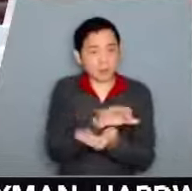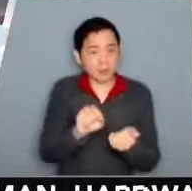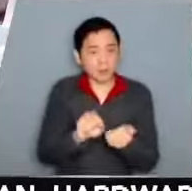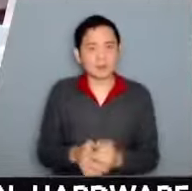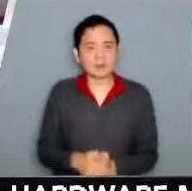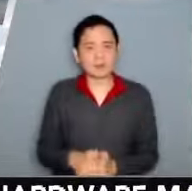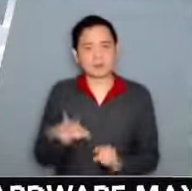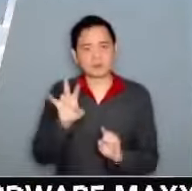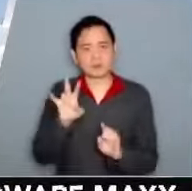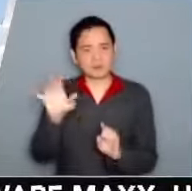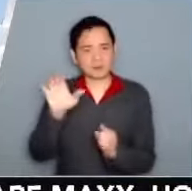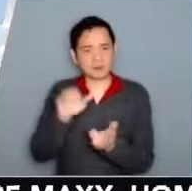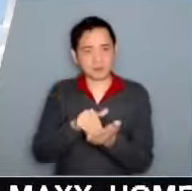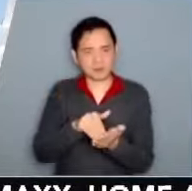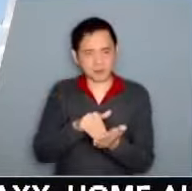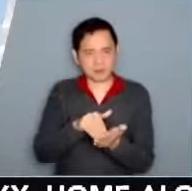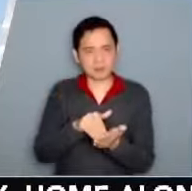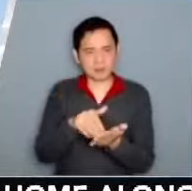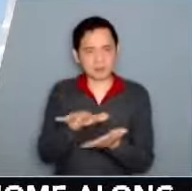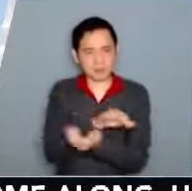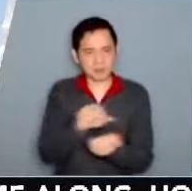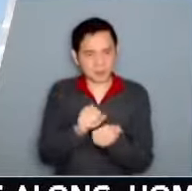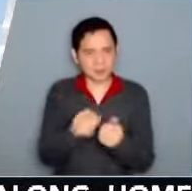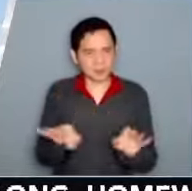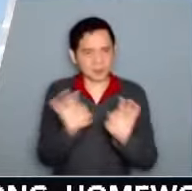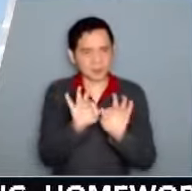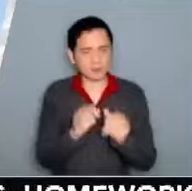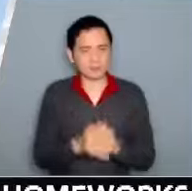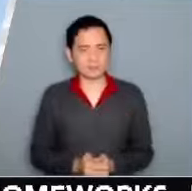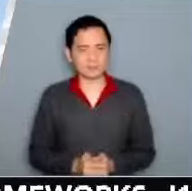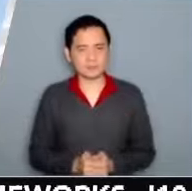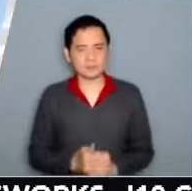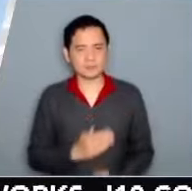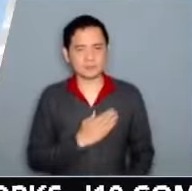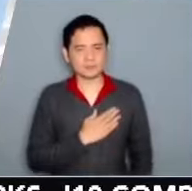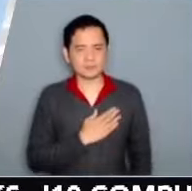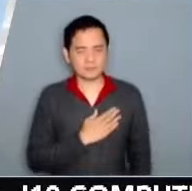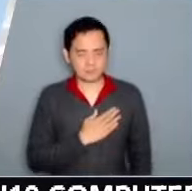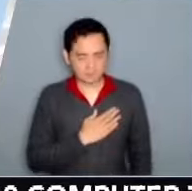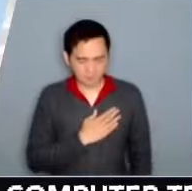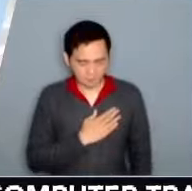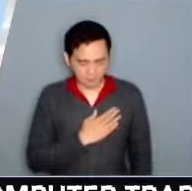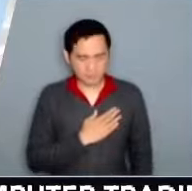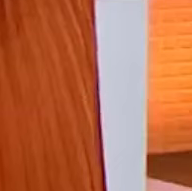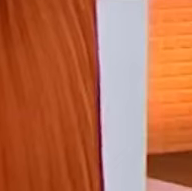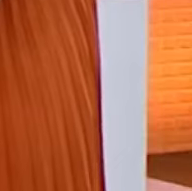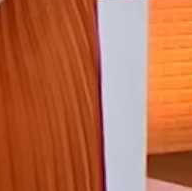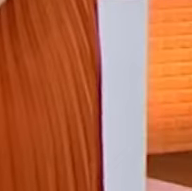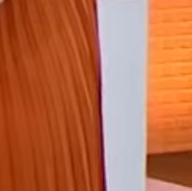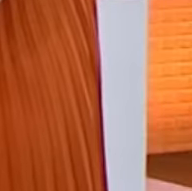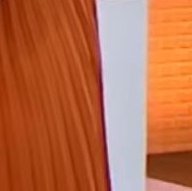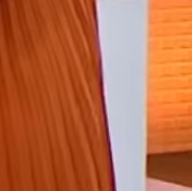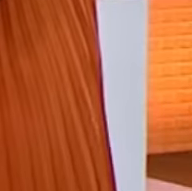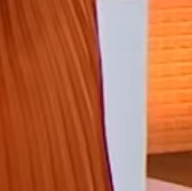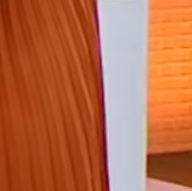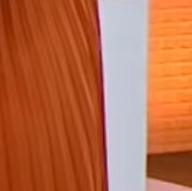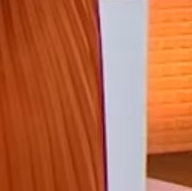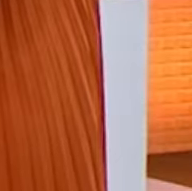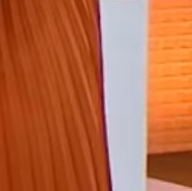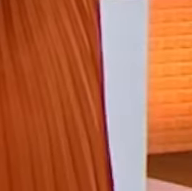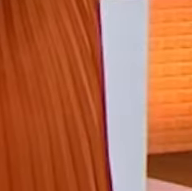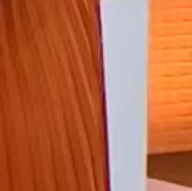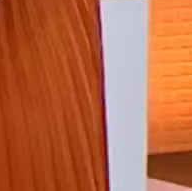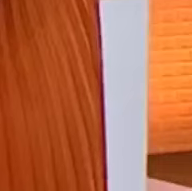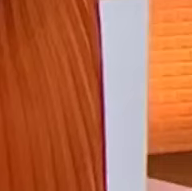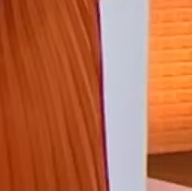ari-arian. Ito ang unang balita, Dano Tingkungko para sa GMA Integrated News. Mga kapuso, para una ka sa